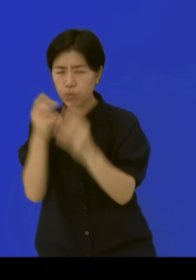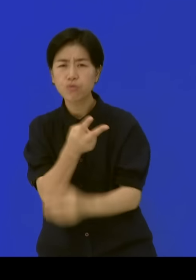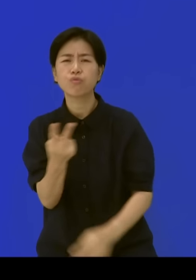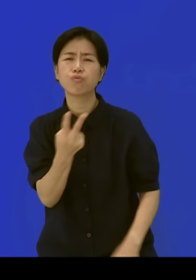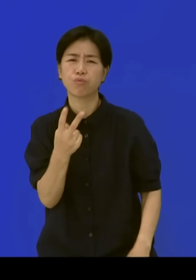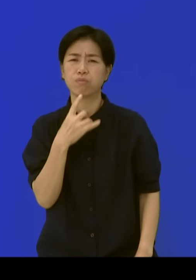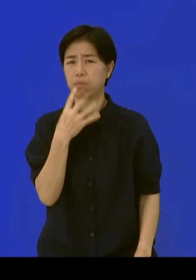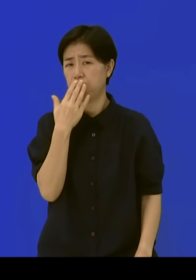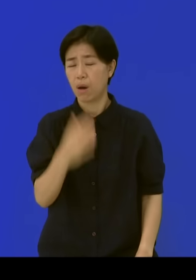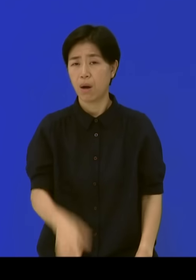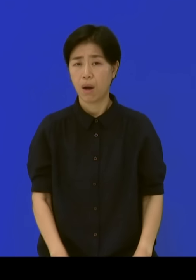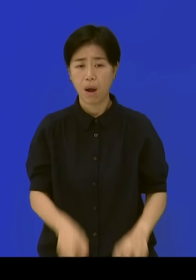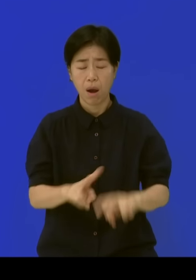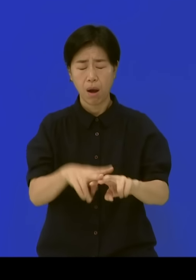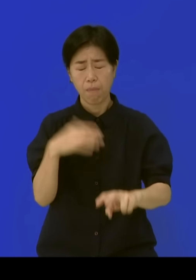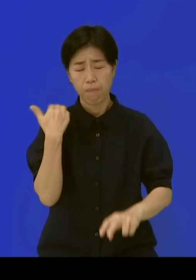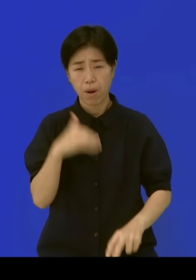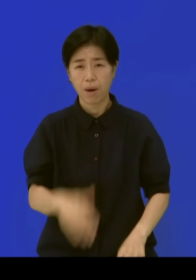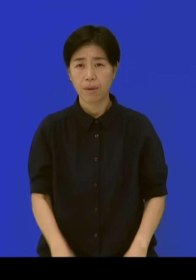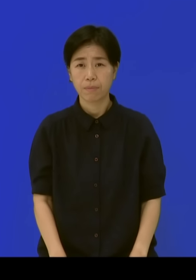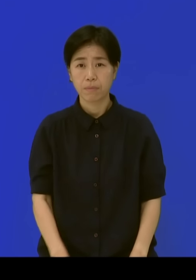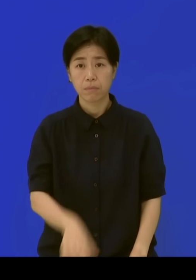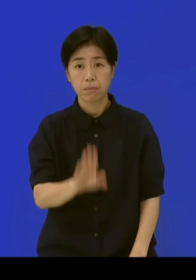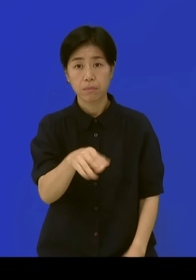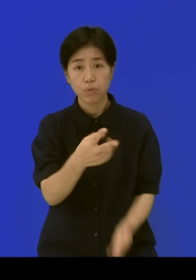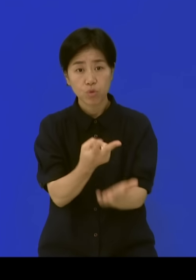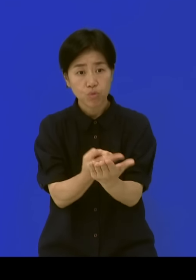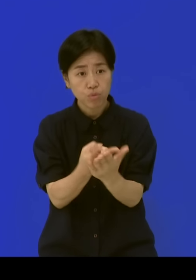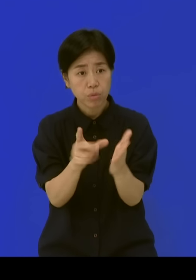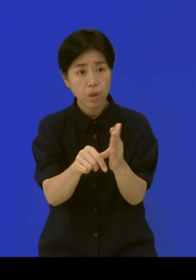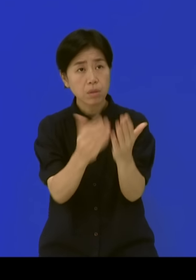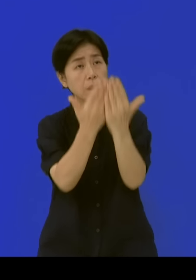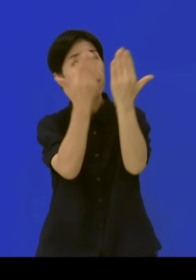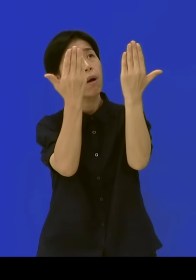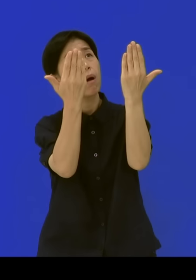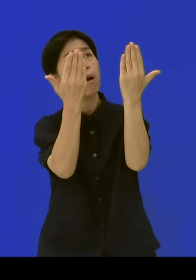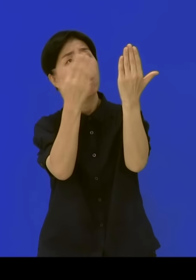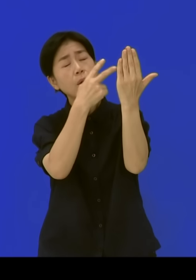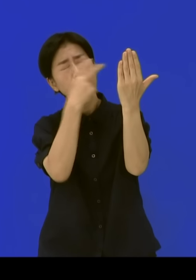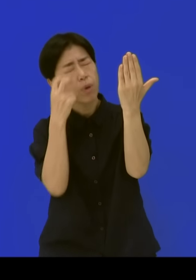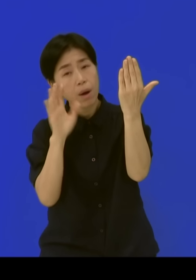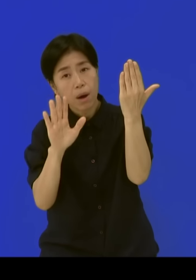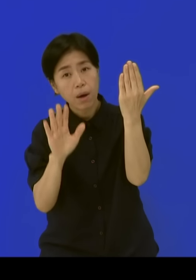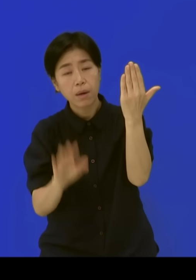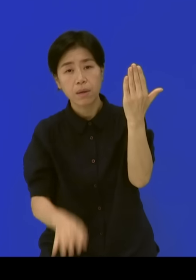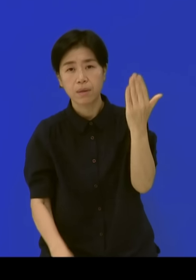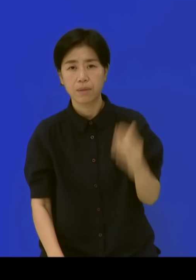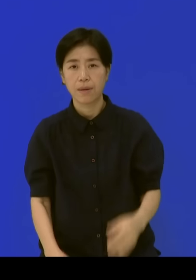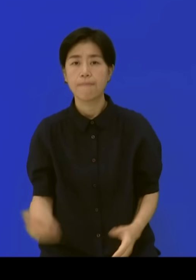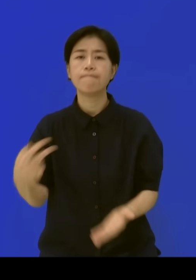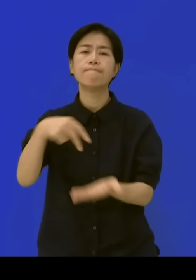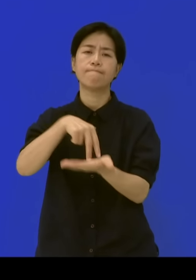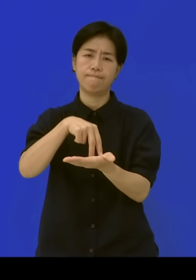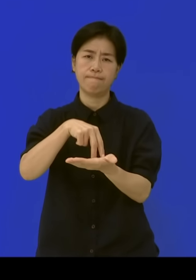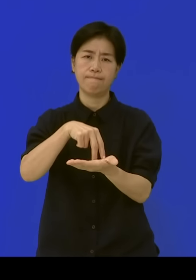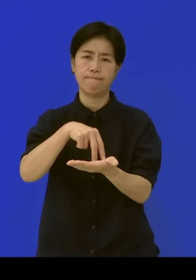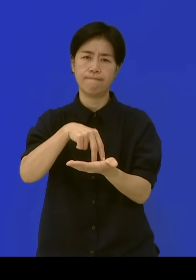앉아 있질 못하고요. 네. 근데 누워서 공부하면 잠들지 않나요? 잠들지 않나? 그래서 일어났고요.